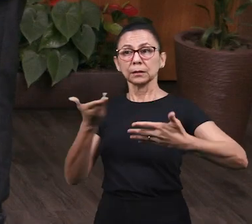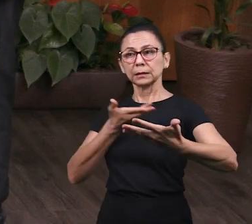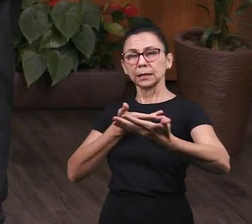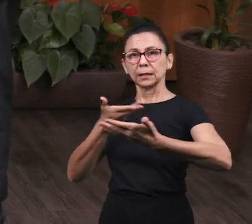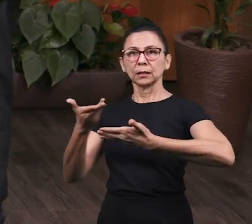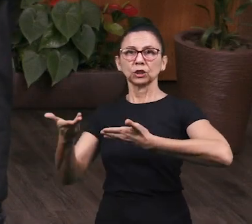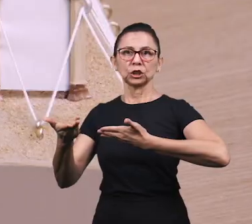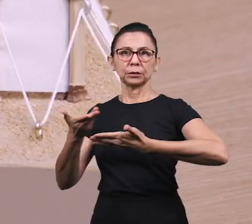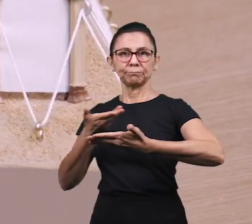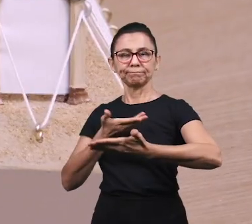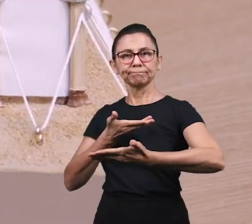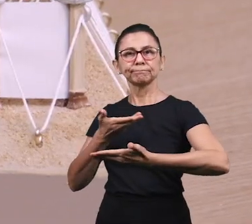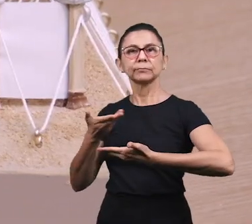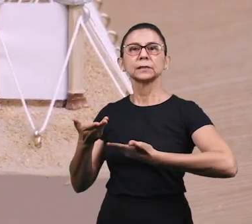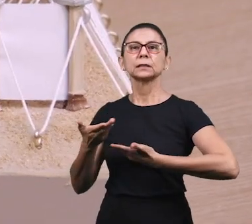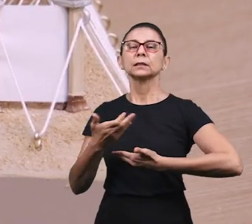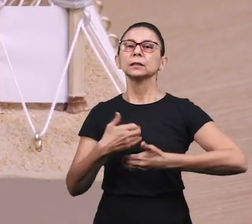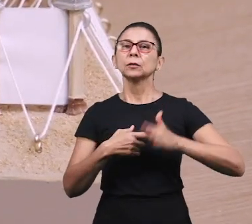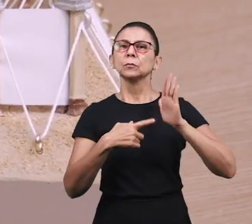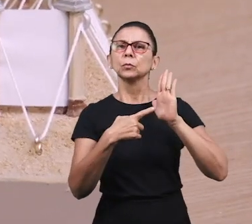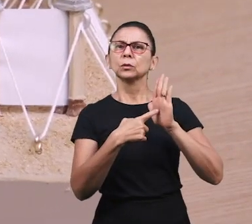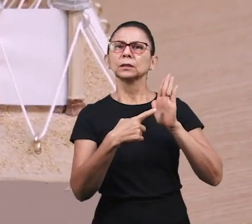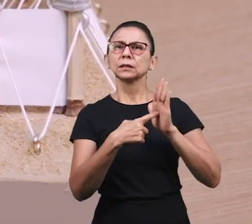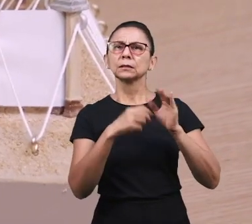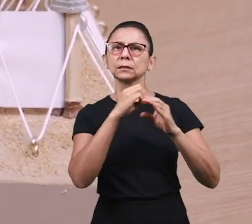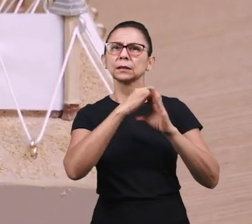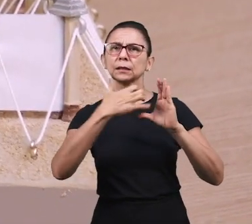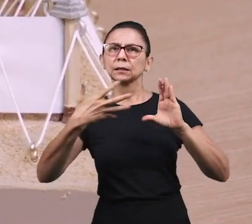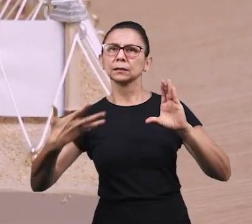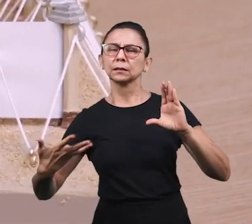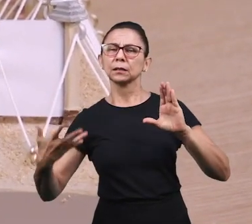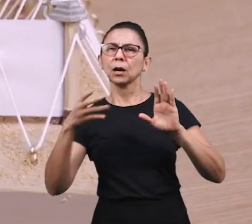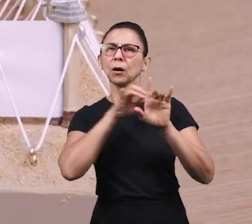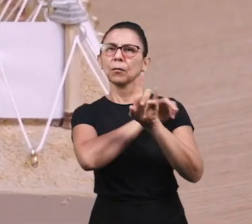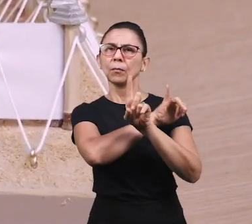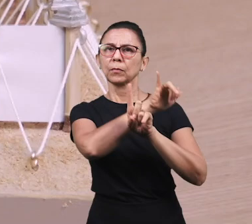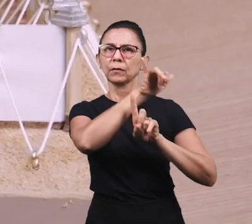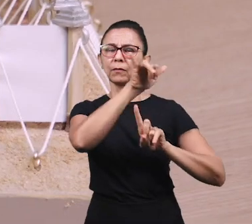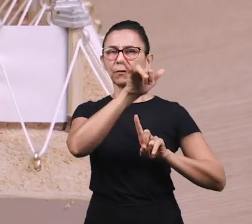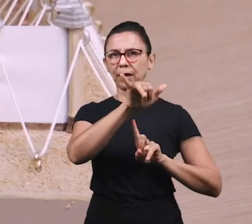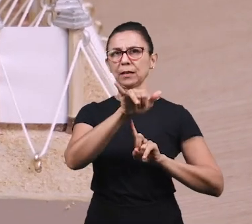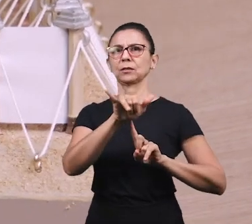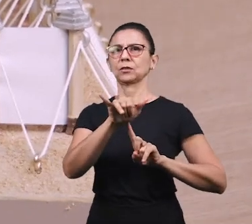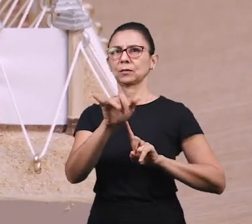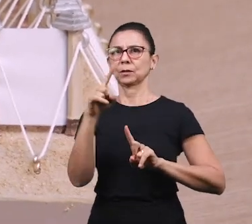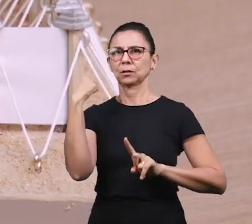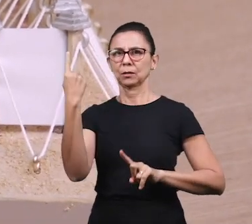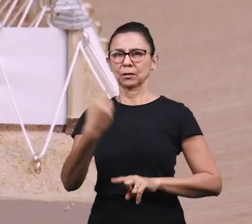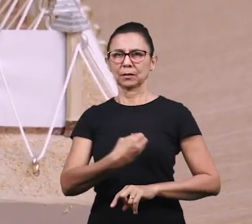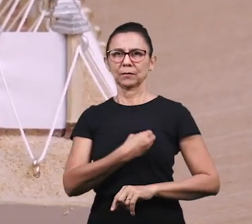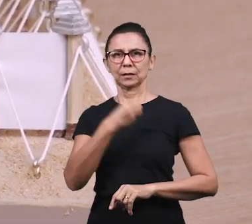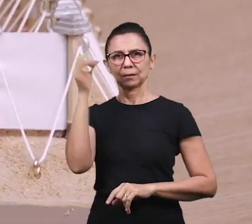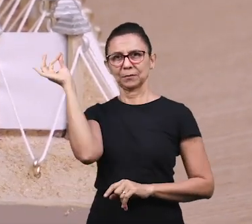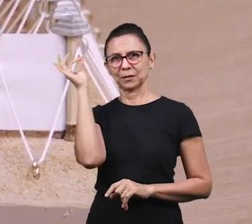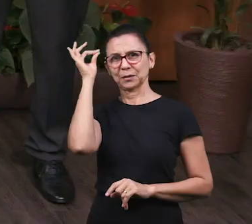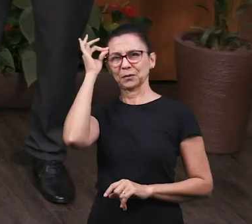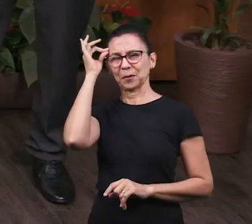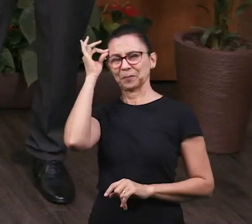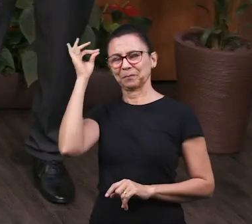à cette maquette. Nous allons interagir en montrant les aspects prophétiques pour notre